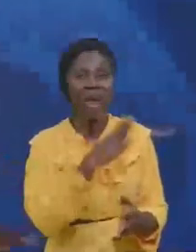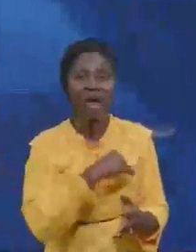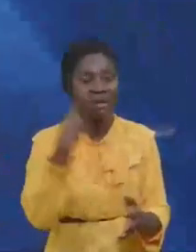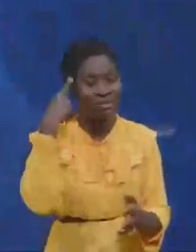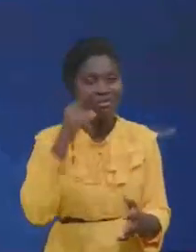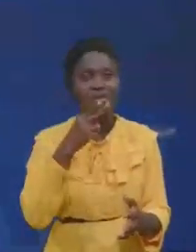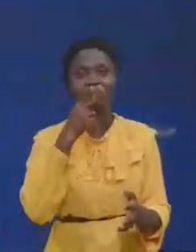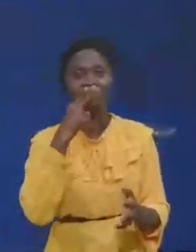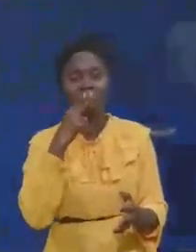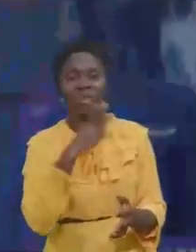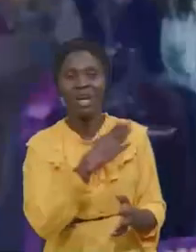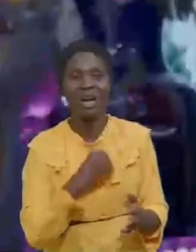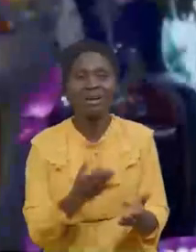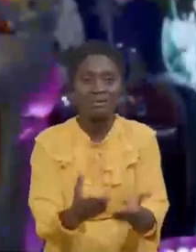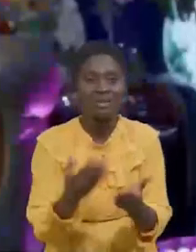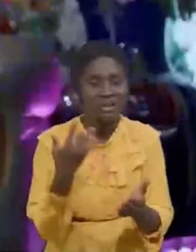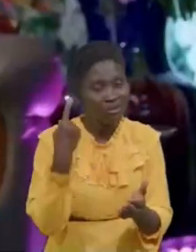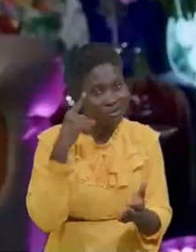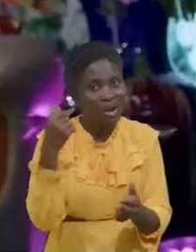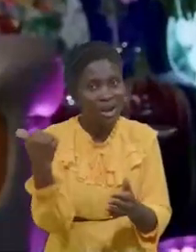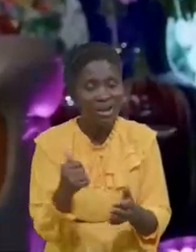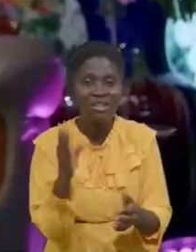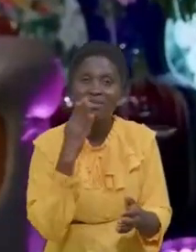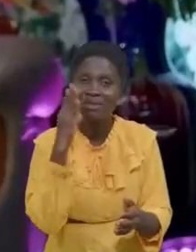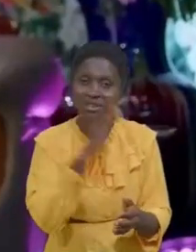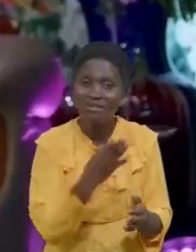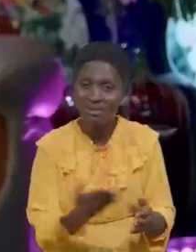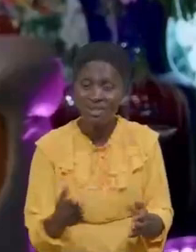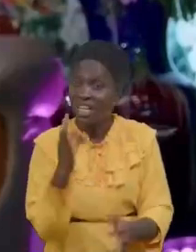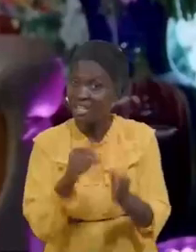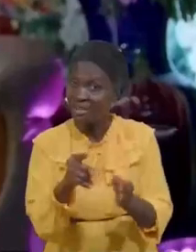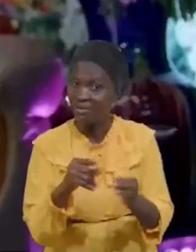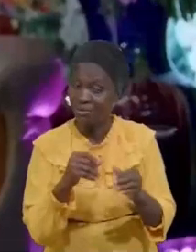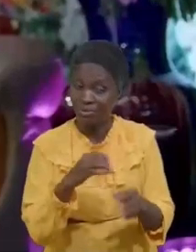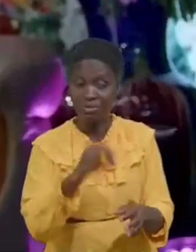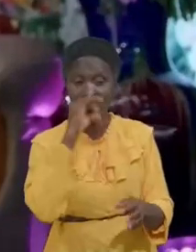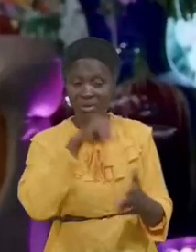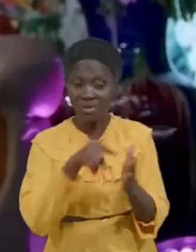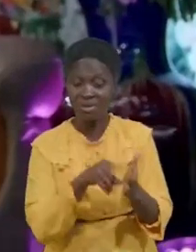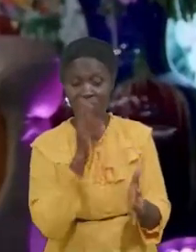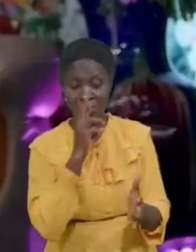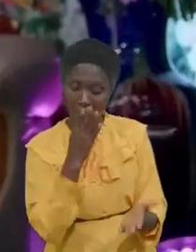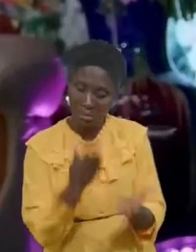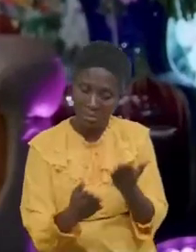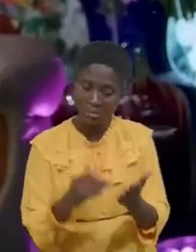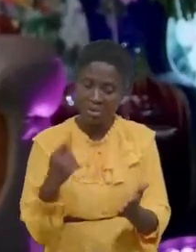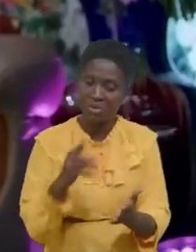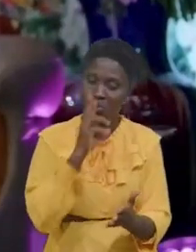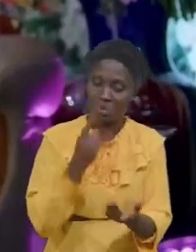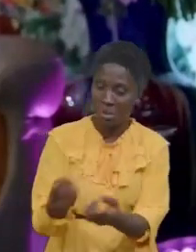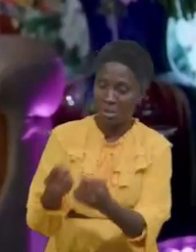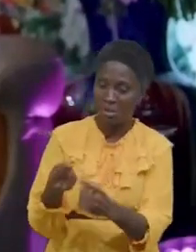le désir de pratiquer des choses mauvaises, si tu bois de cette eau, que cela vienne de Jérusalem, ou